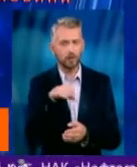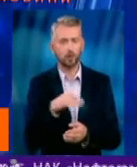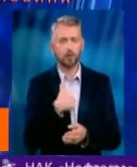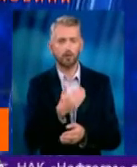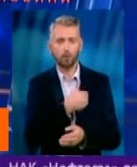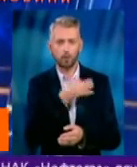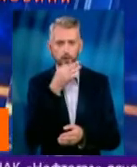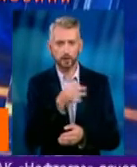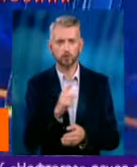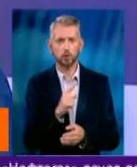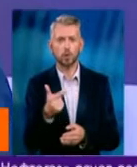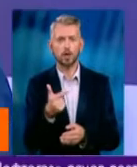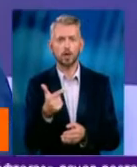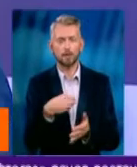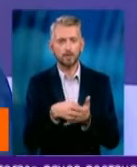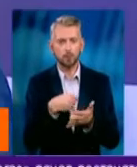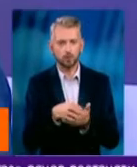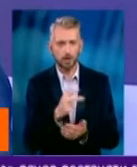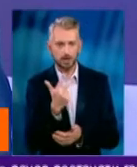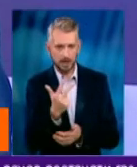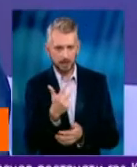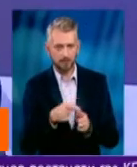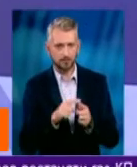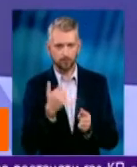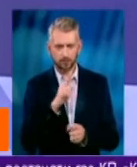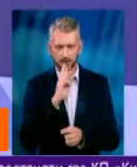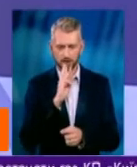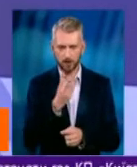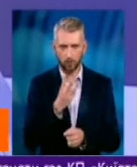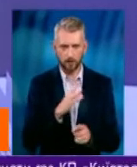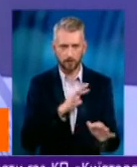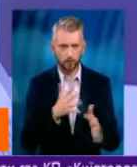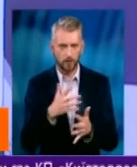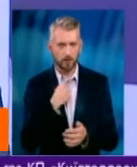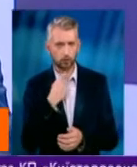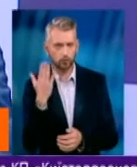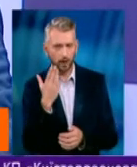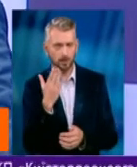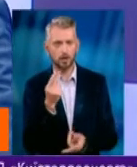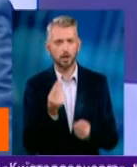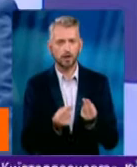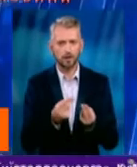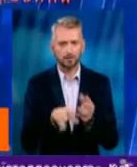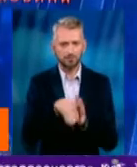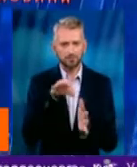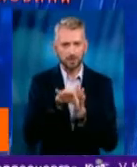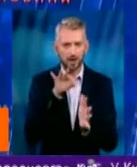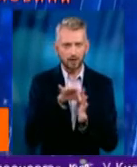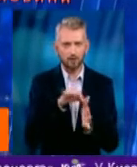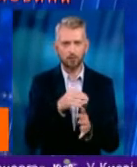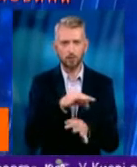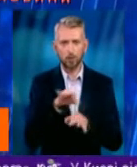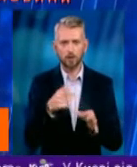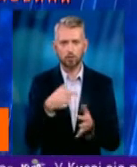хочу сказати, що громадський бюджет 3, бо це вже третій рік у нас відбувається голосування і розігруються проекти громадського бюджету, було